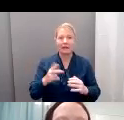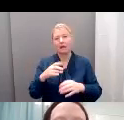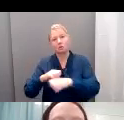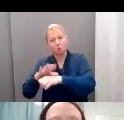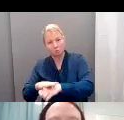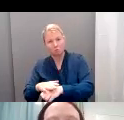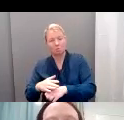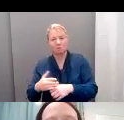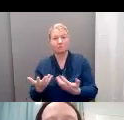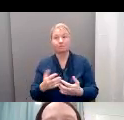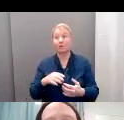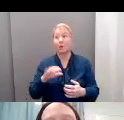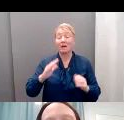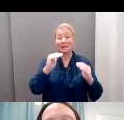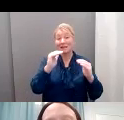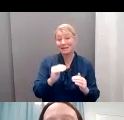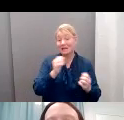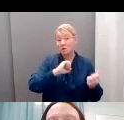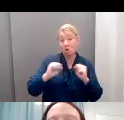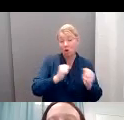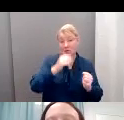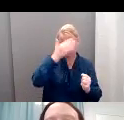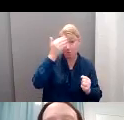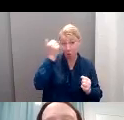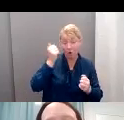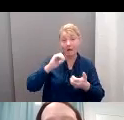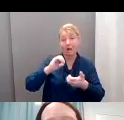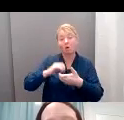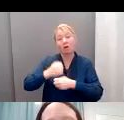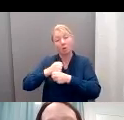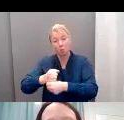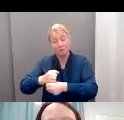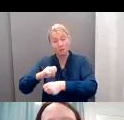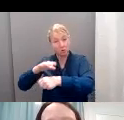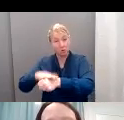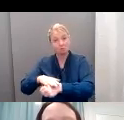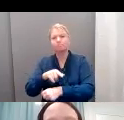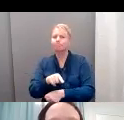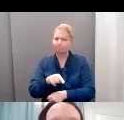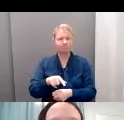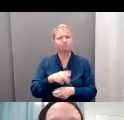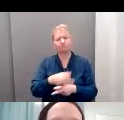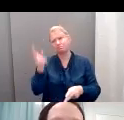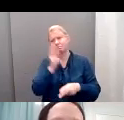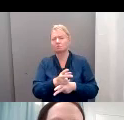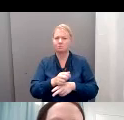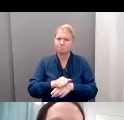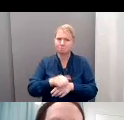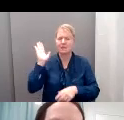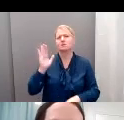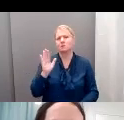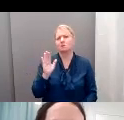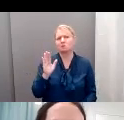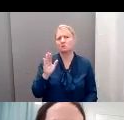Det med nedsatt rörelseförmåga och det med kronisk sjukdom upplever mest negativ effekt på den sexuella